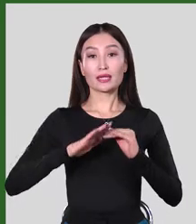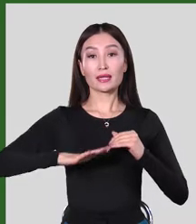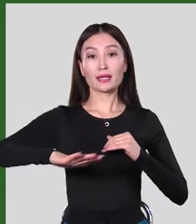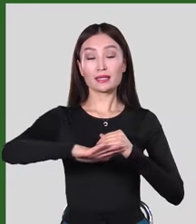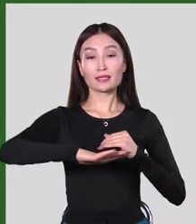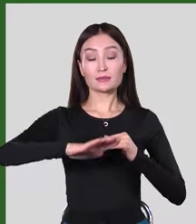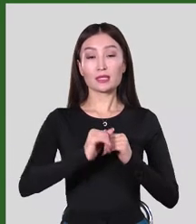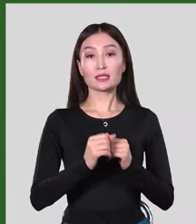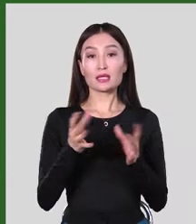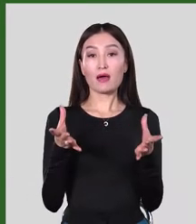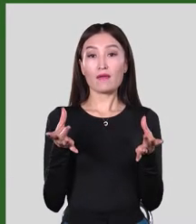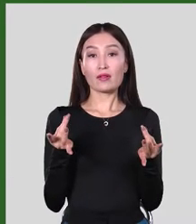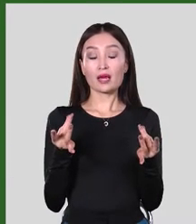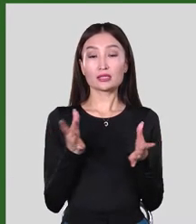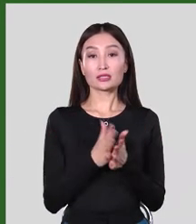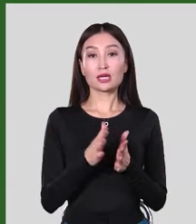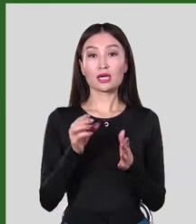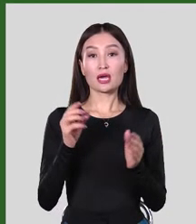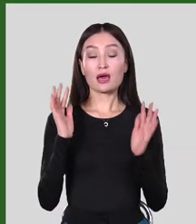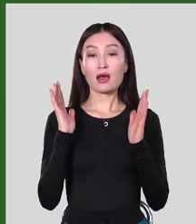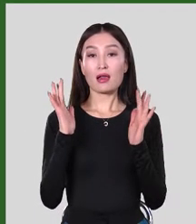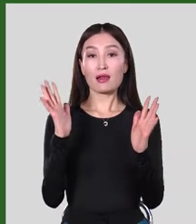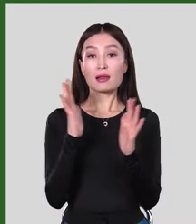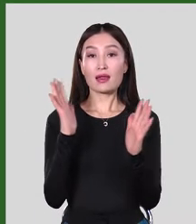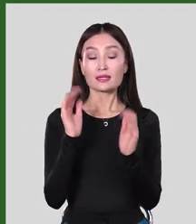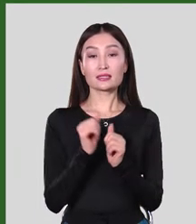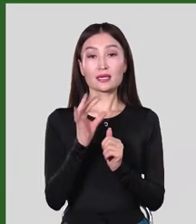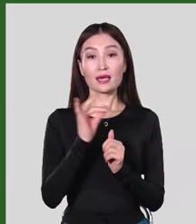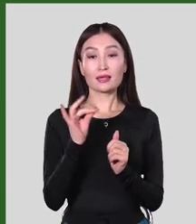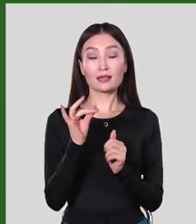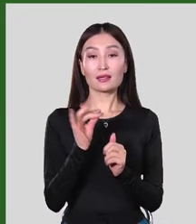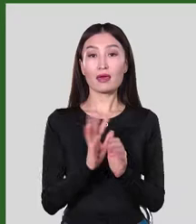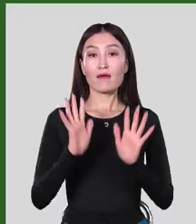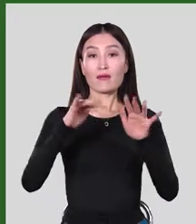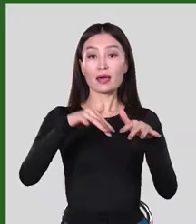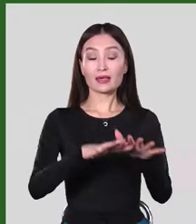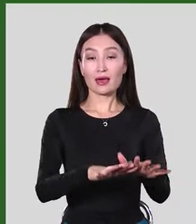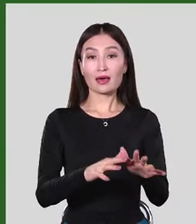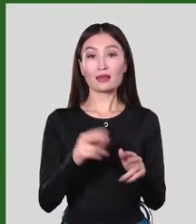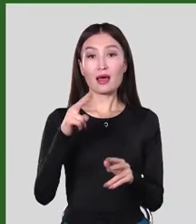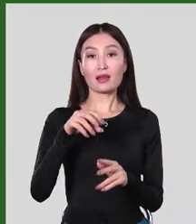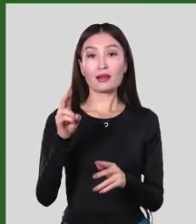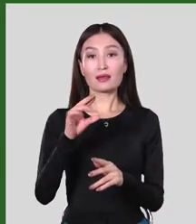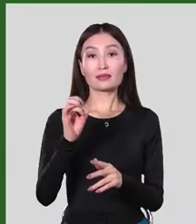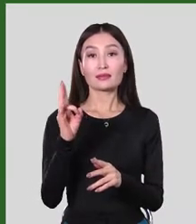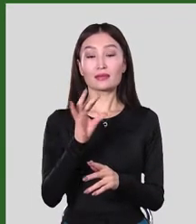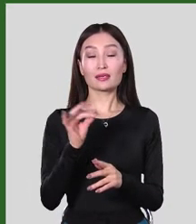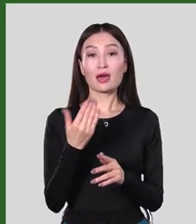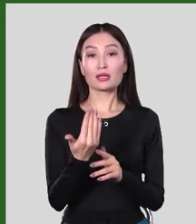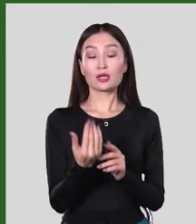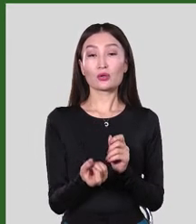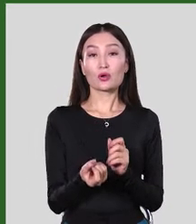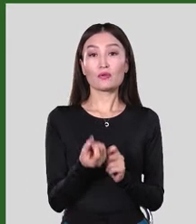низменности, влажная духота тропического леса и сползающие в океан ледники, от которых